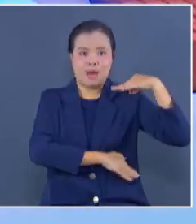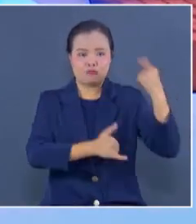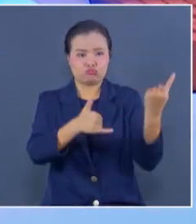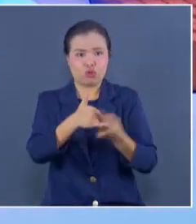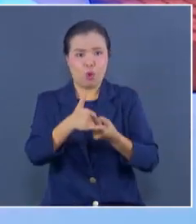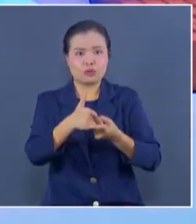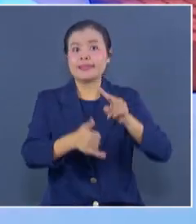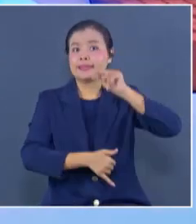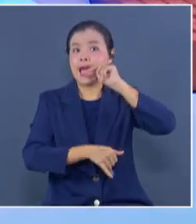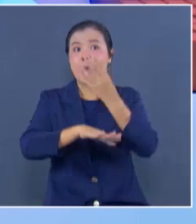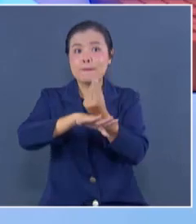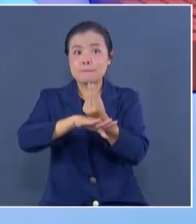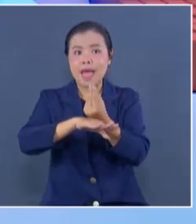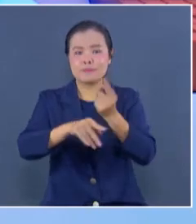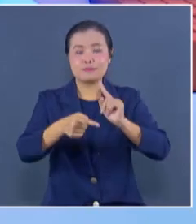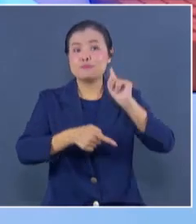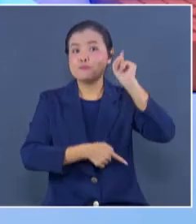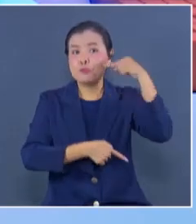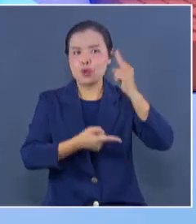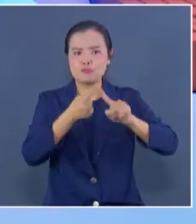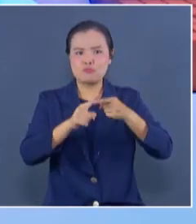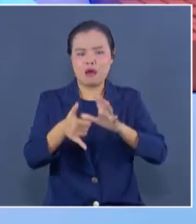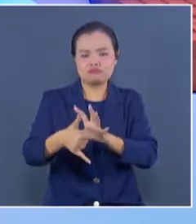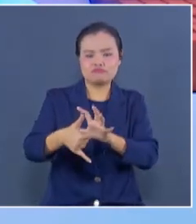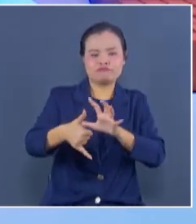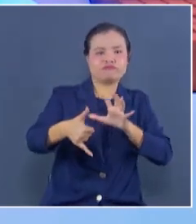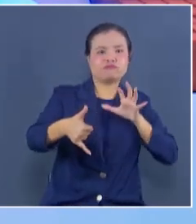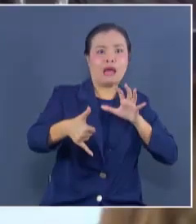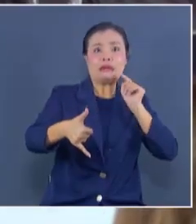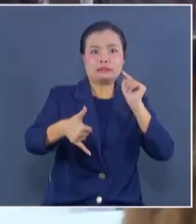พชรอิสรีนะคะสั่งห้ามไม่ให้นางงามทุกคนยุ่งเกี่ยวค่ะ